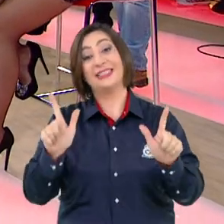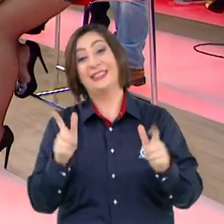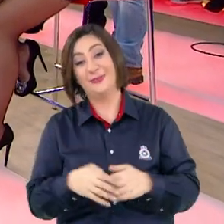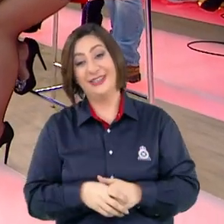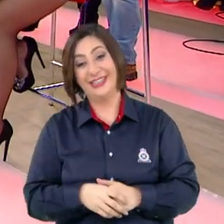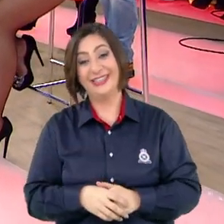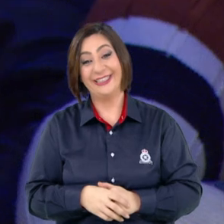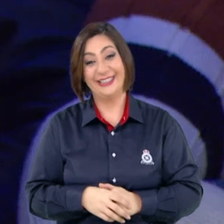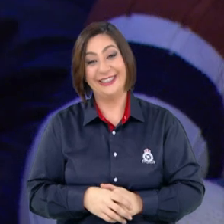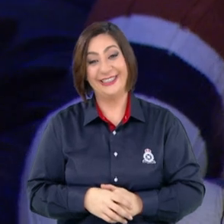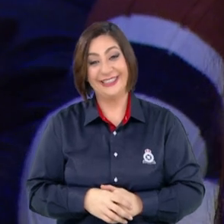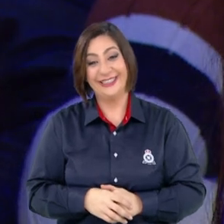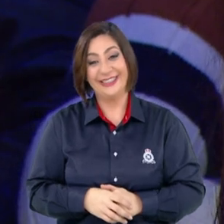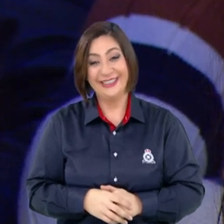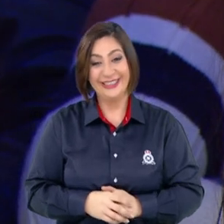lazım.